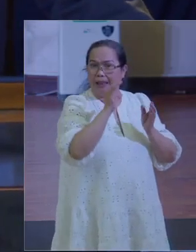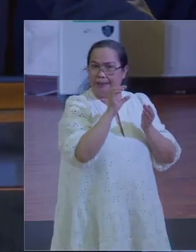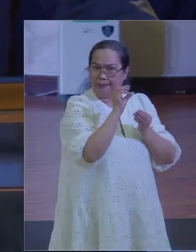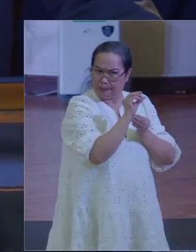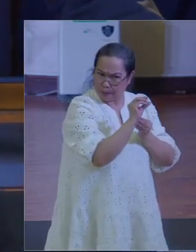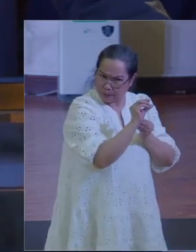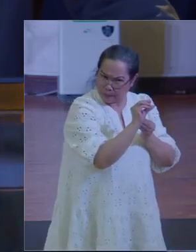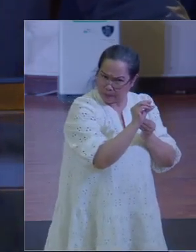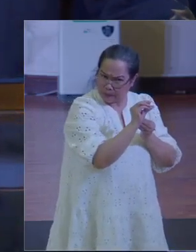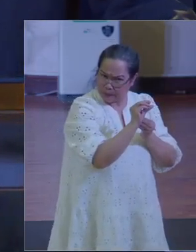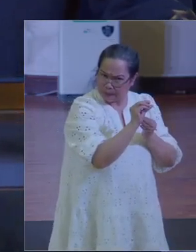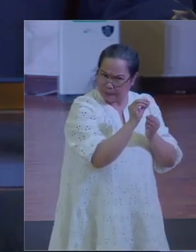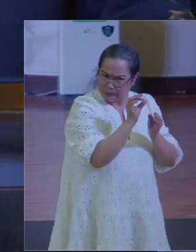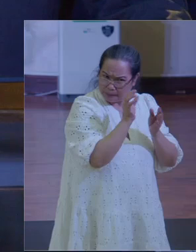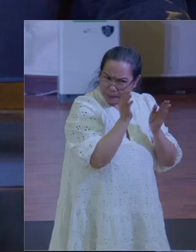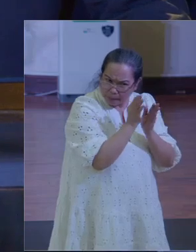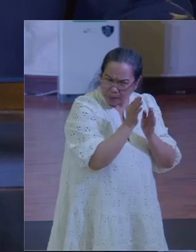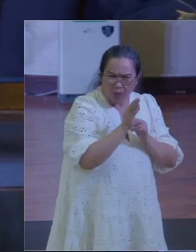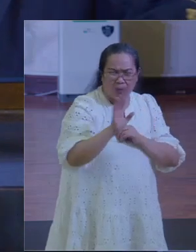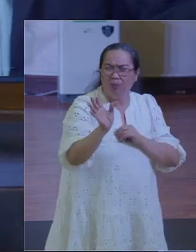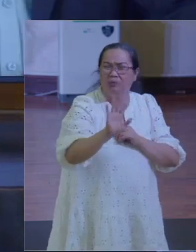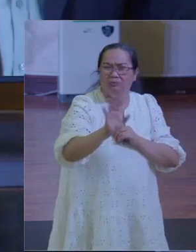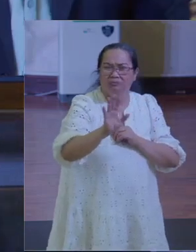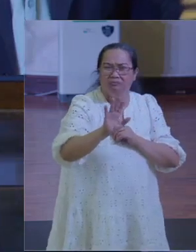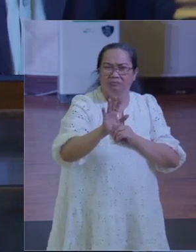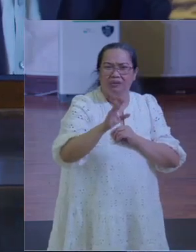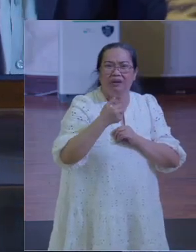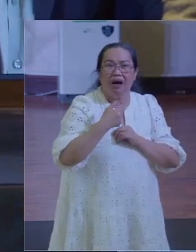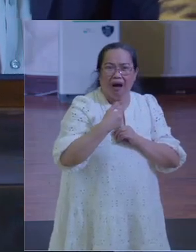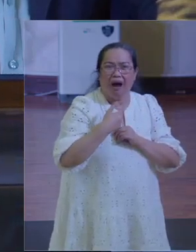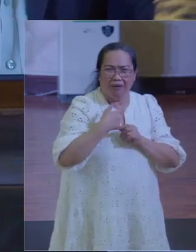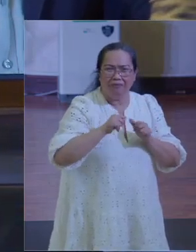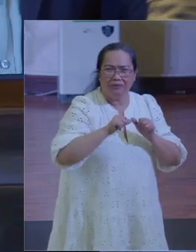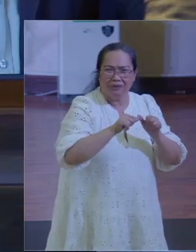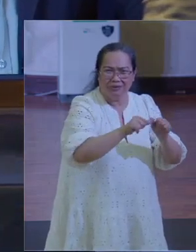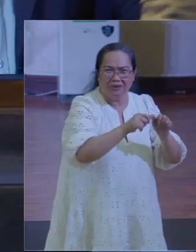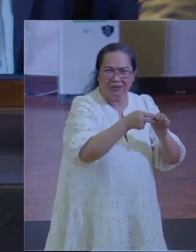pinaliit mo lang ganun, yun na, tapos na. Alam, may maintenance po pala yan.